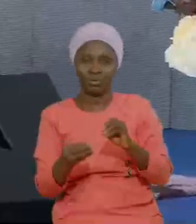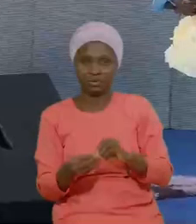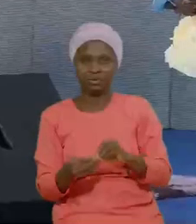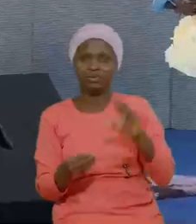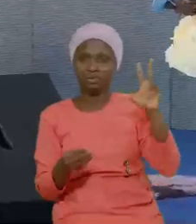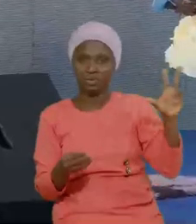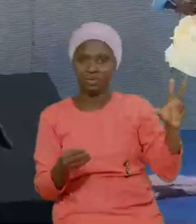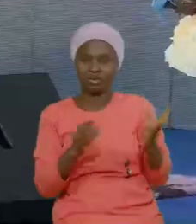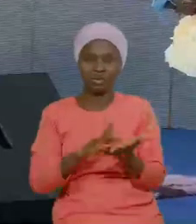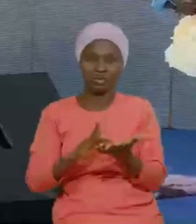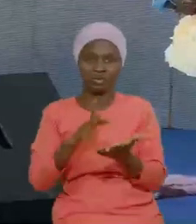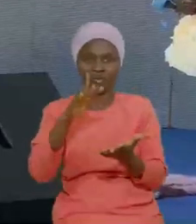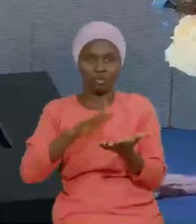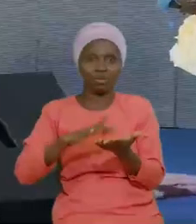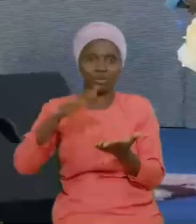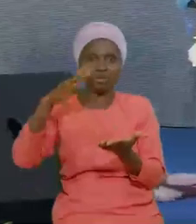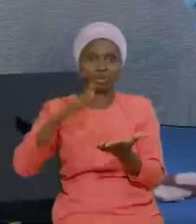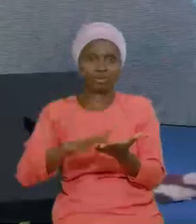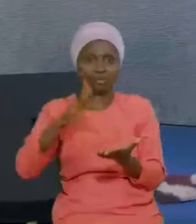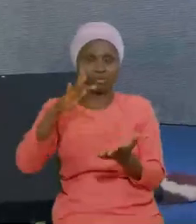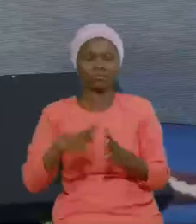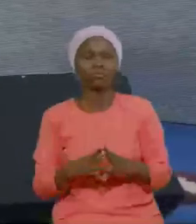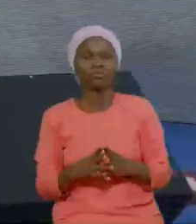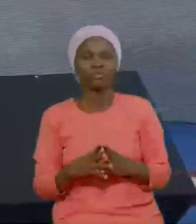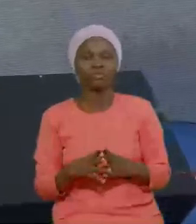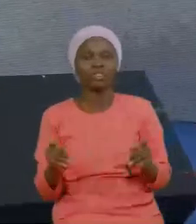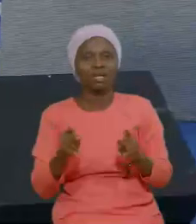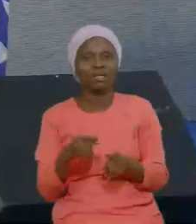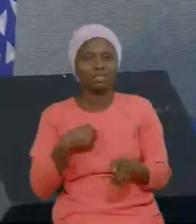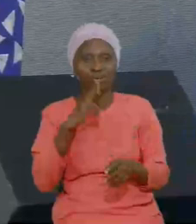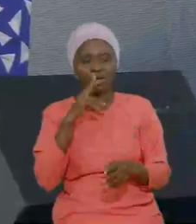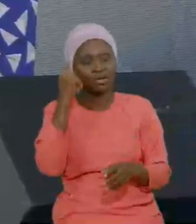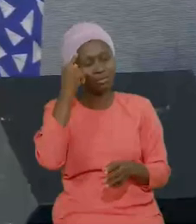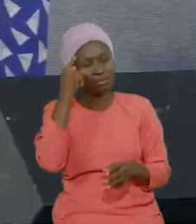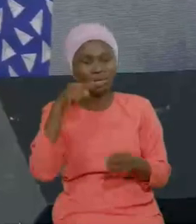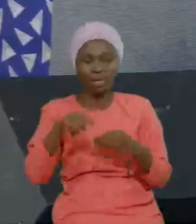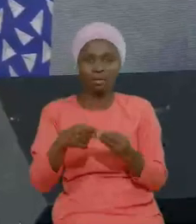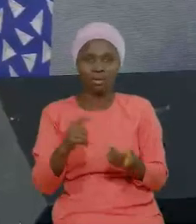Deuxièmement, l'objectif, le but. Et troisièmement, la gloire.